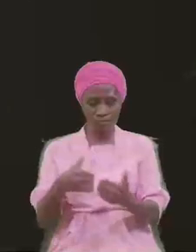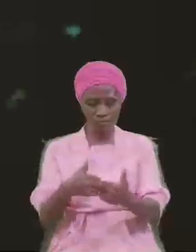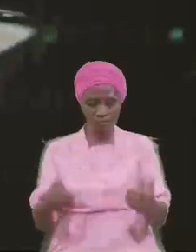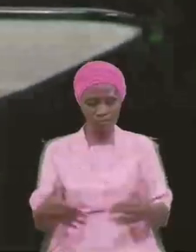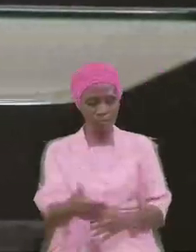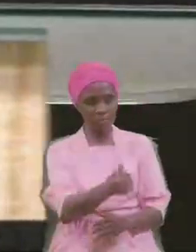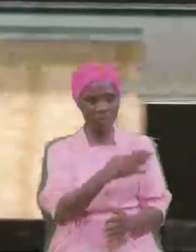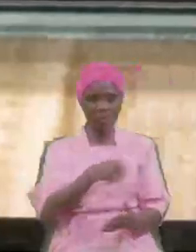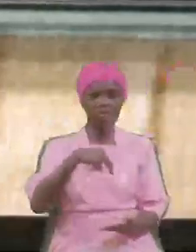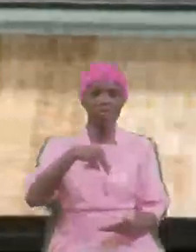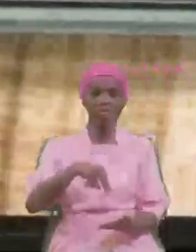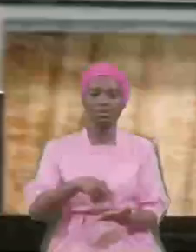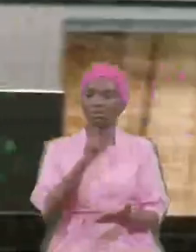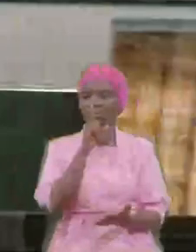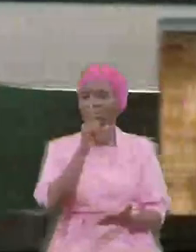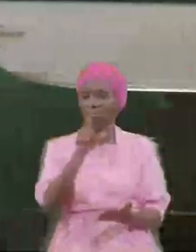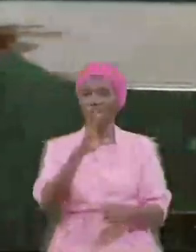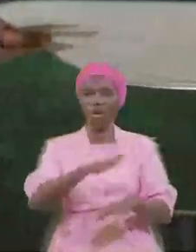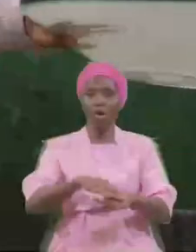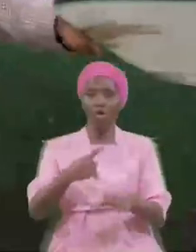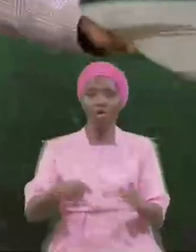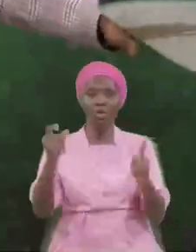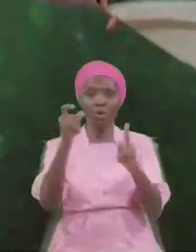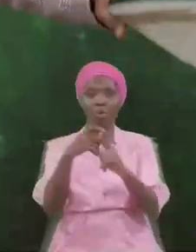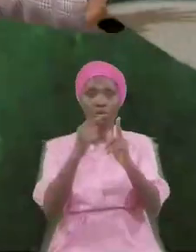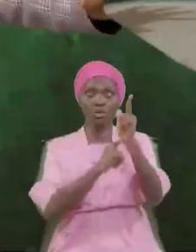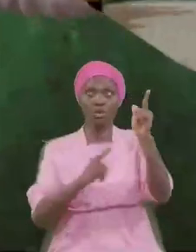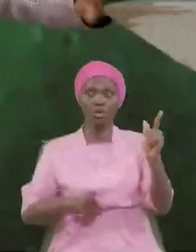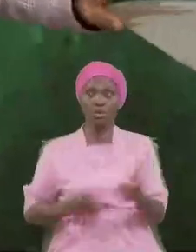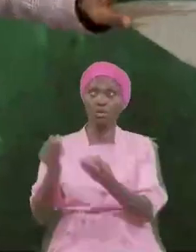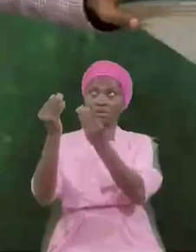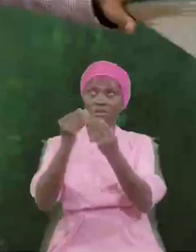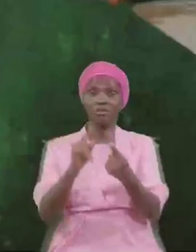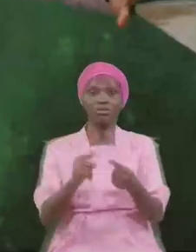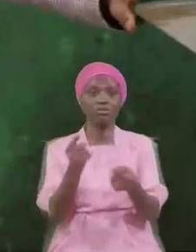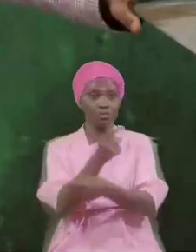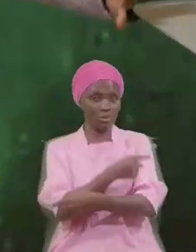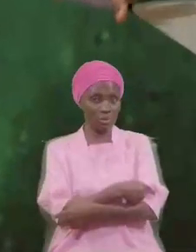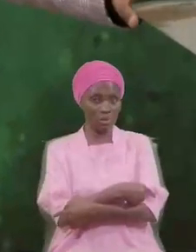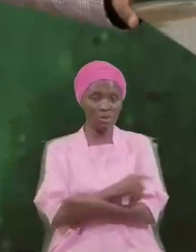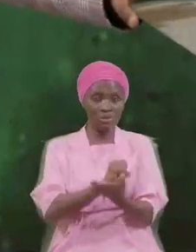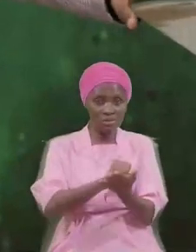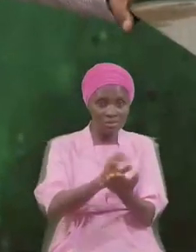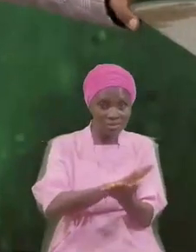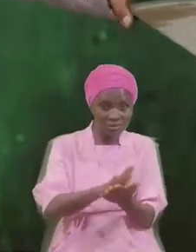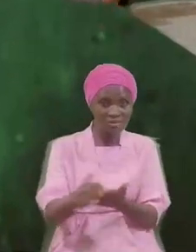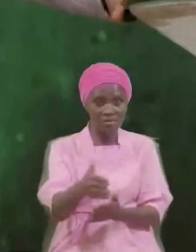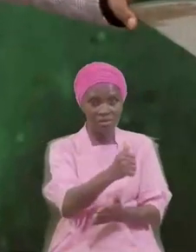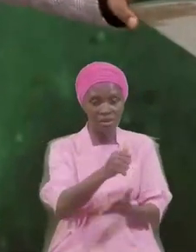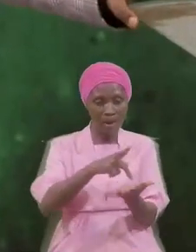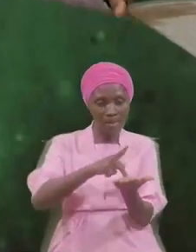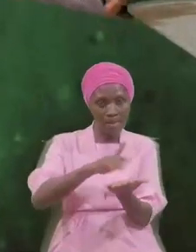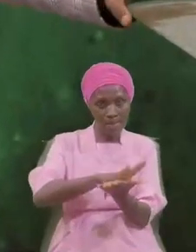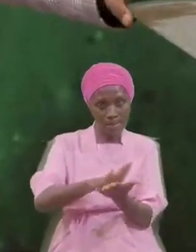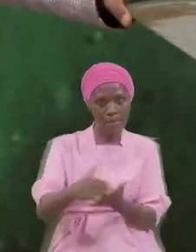et tenez fermement sur la parole que le Seigneur vous donne ce jour. Sanctifiez-vous,